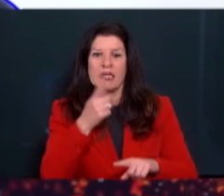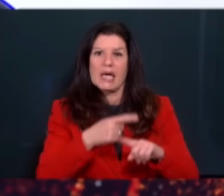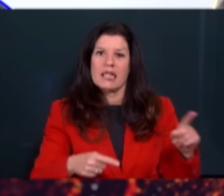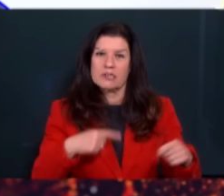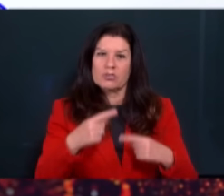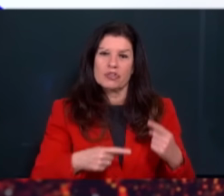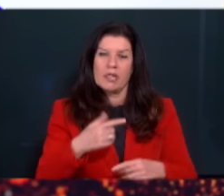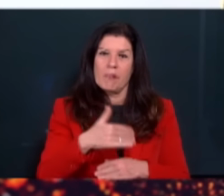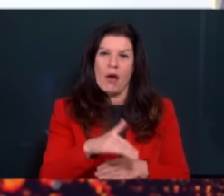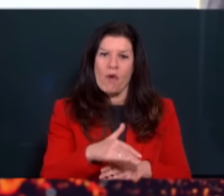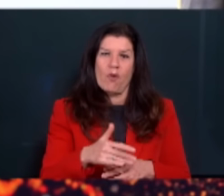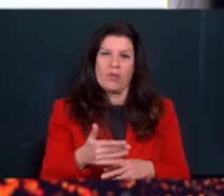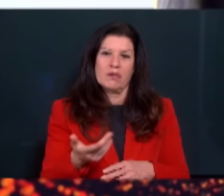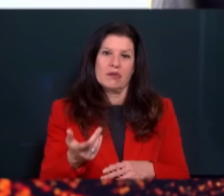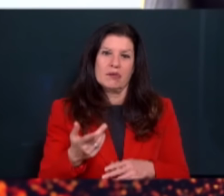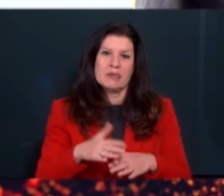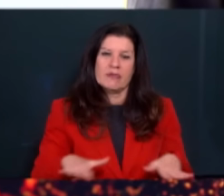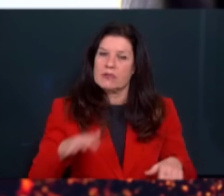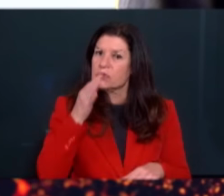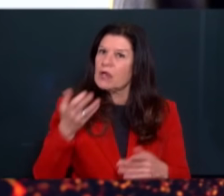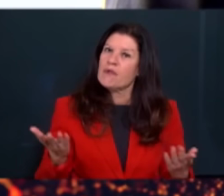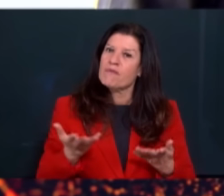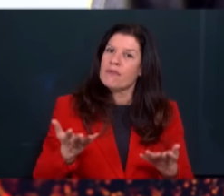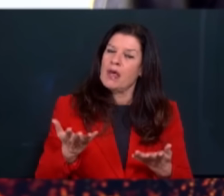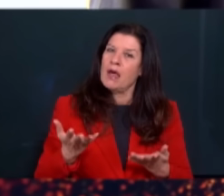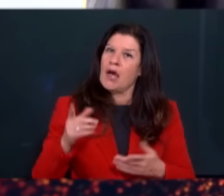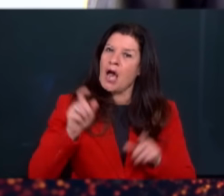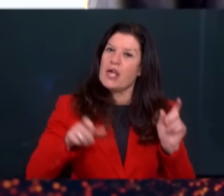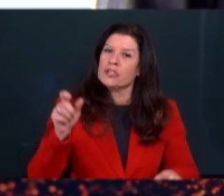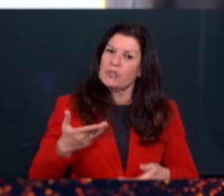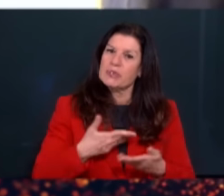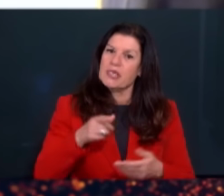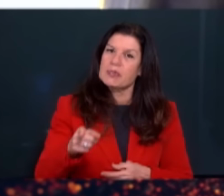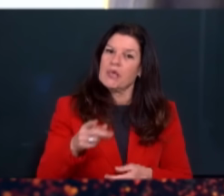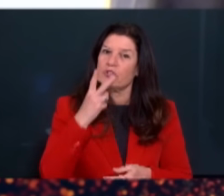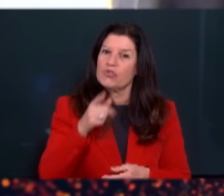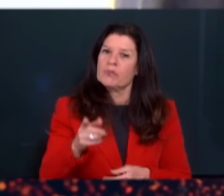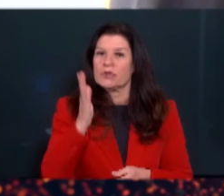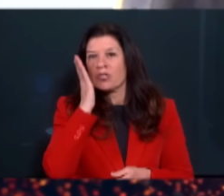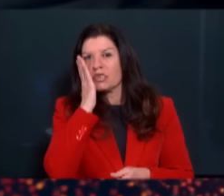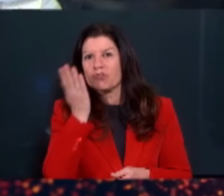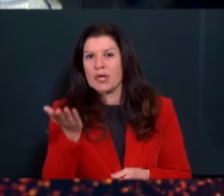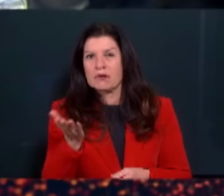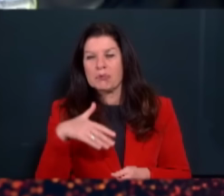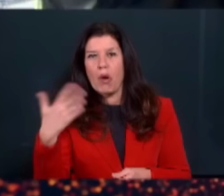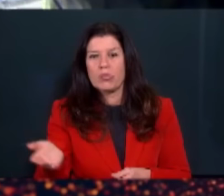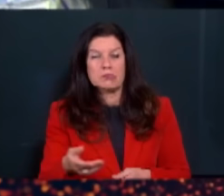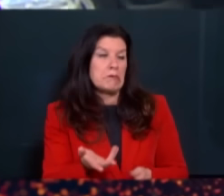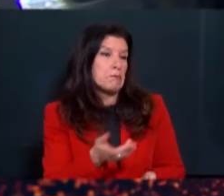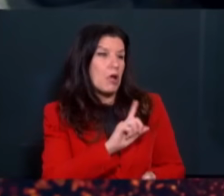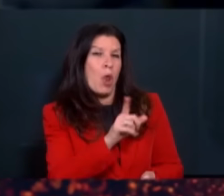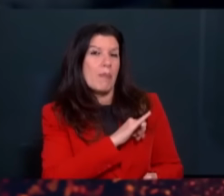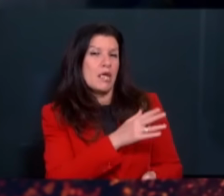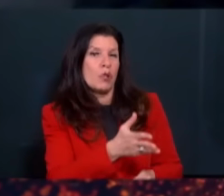בספסלים. איך אנשים מתייחסים אליך שאתה יושב בספסלים? אף אחד לא מעניין אותו. עכשיו, כשאתה בא לפה,